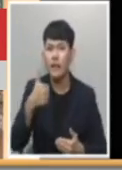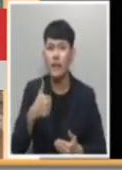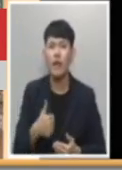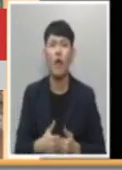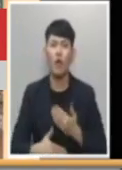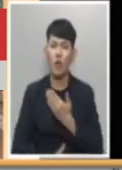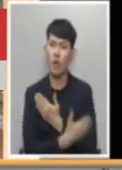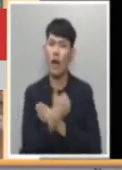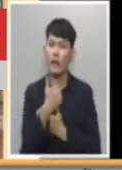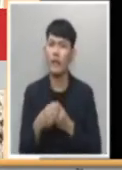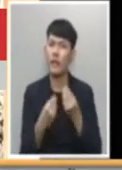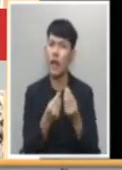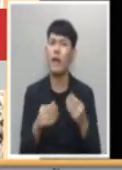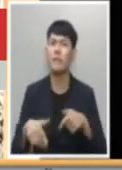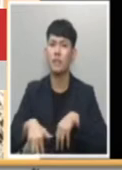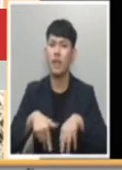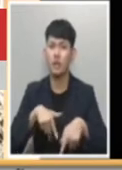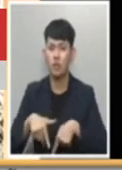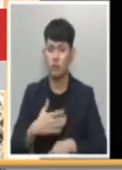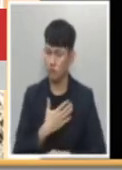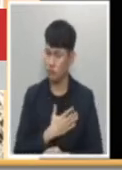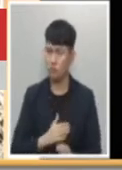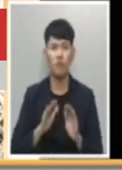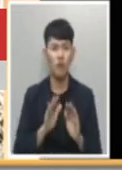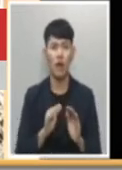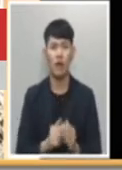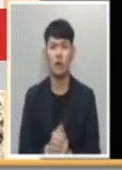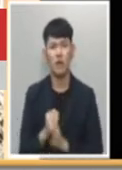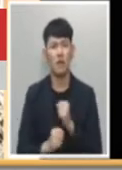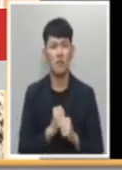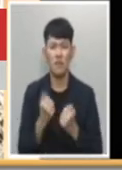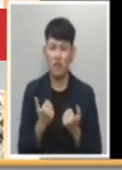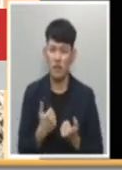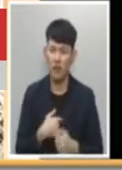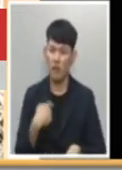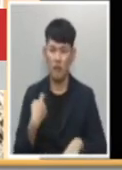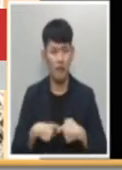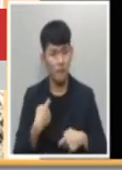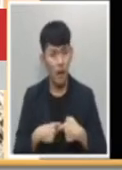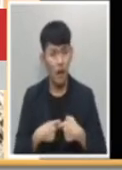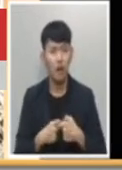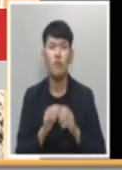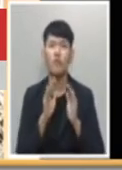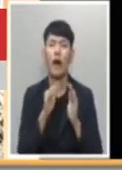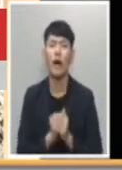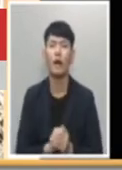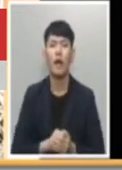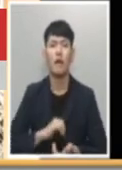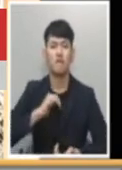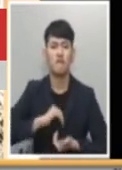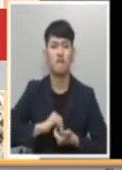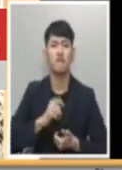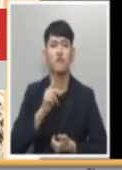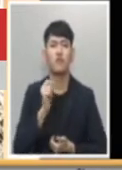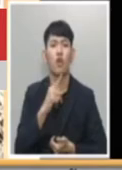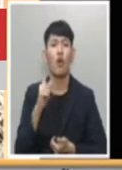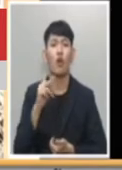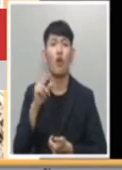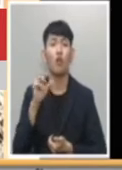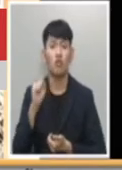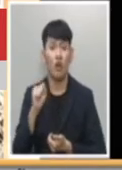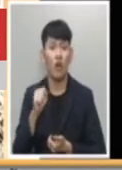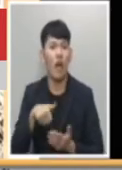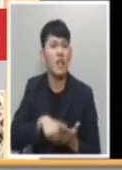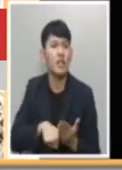นแล้วฝากท่านด้วยครับว่าปีนี้ลำบากมากขอให้ทกส.นี่หยุดพักหนี้ทกส. 3ปีครับแล้วก็ลดดอกเบี้